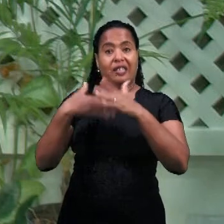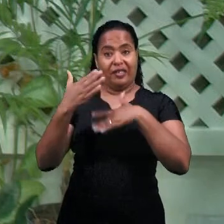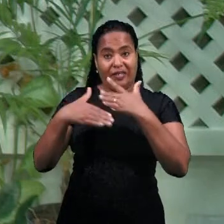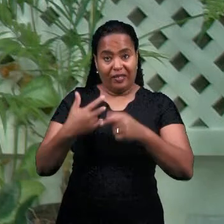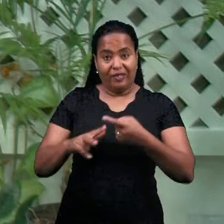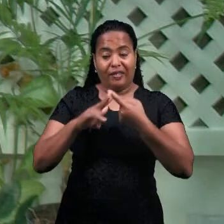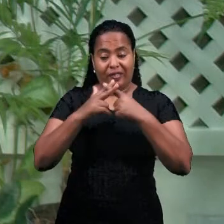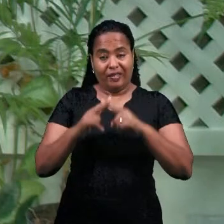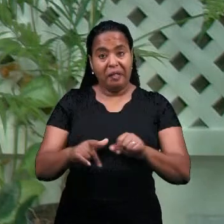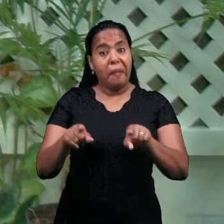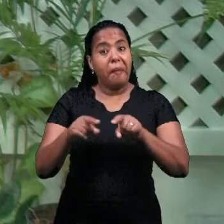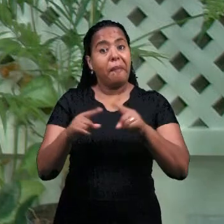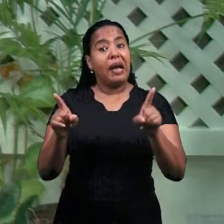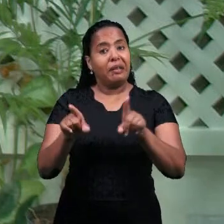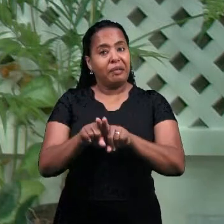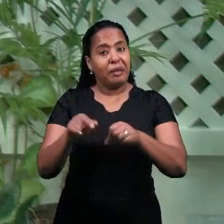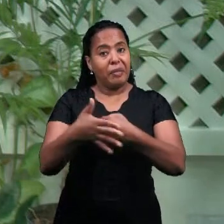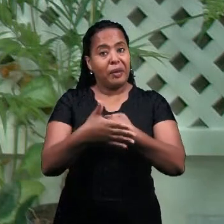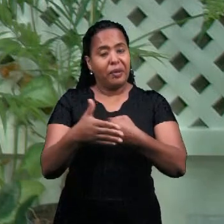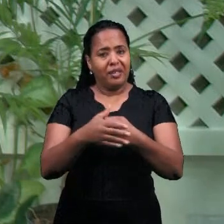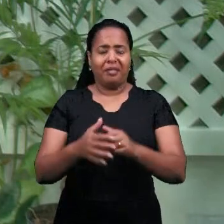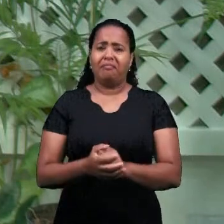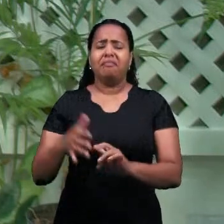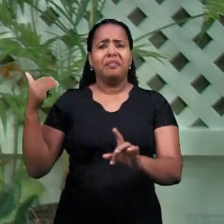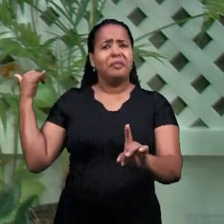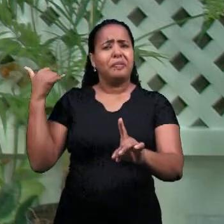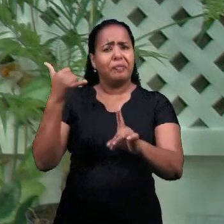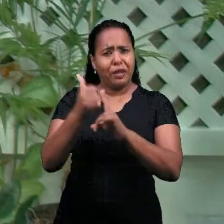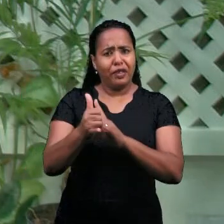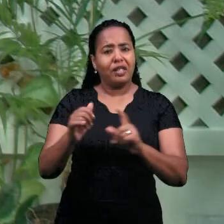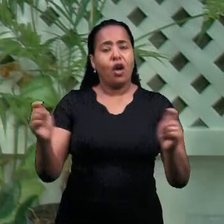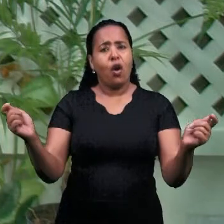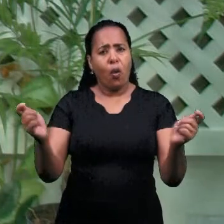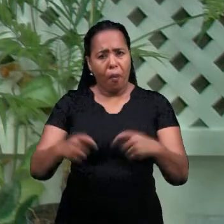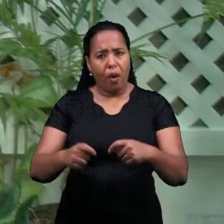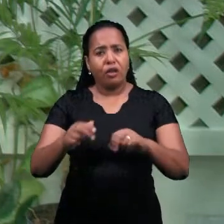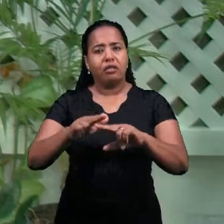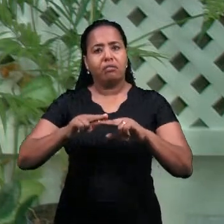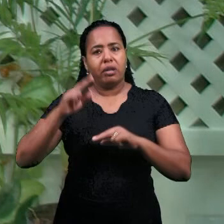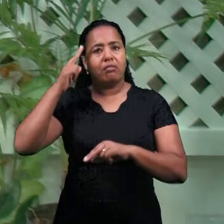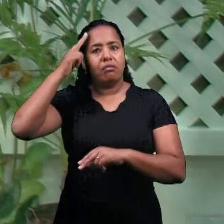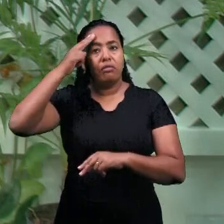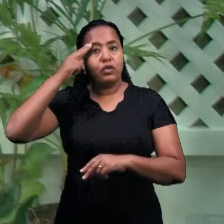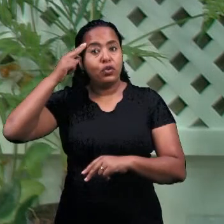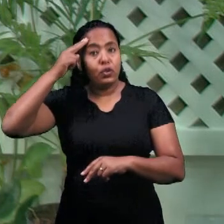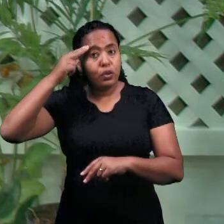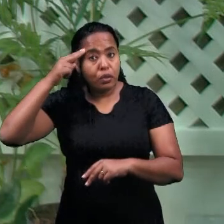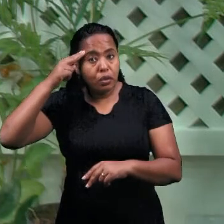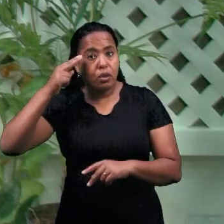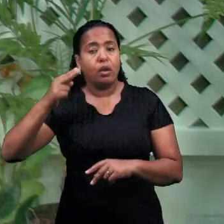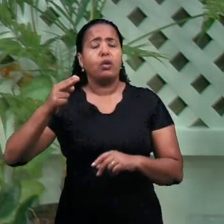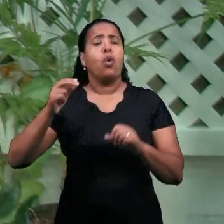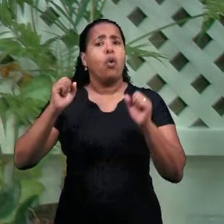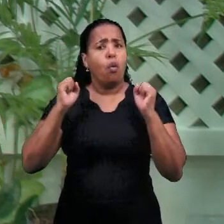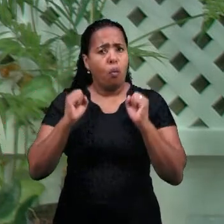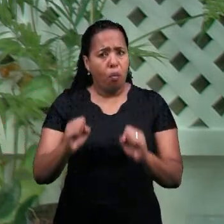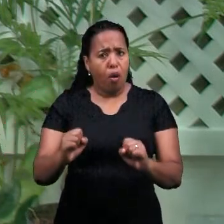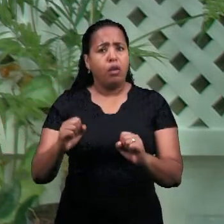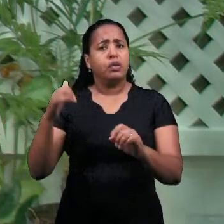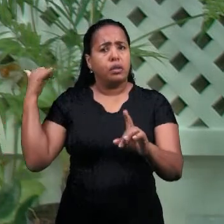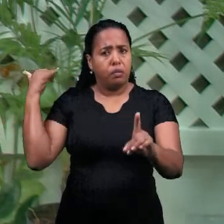enlever un premier doute. La prophétie, elle peut être à travers un rêve, le rêve peut être